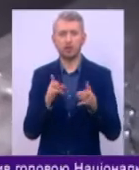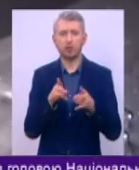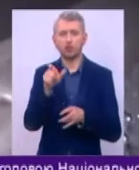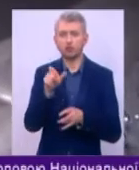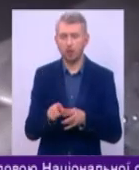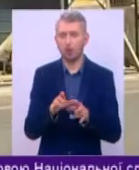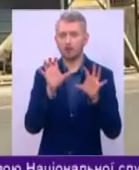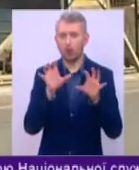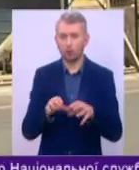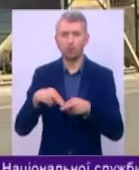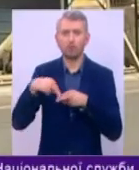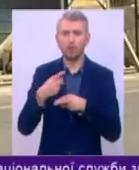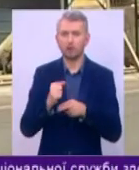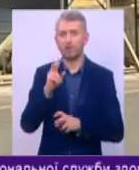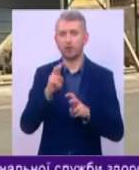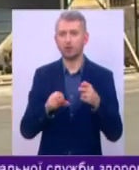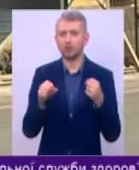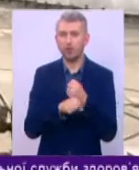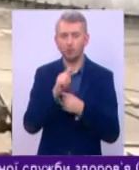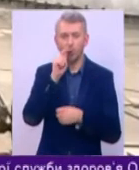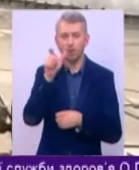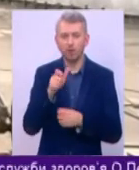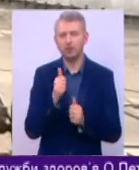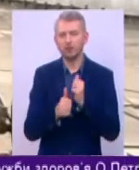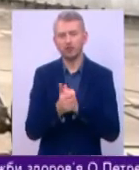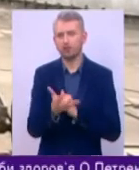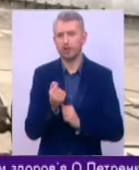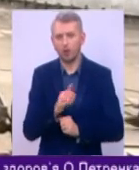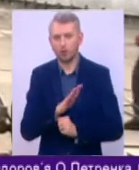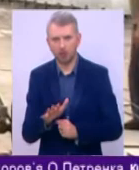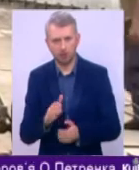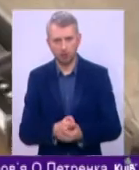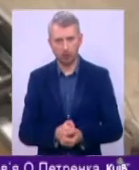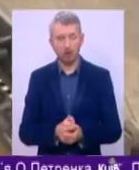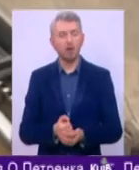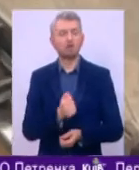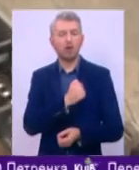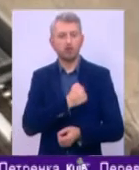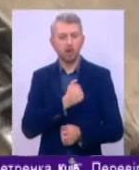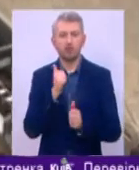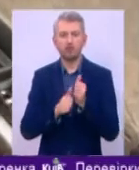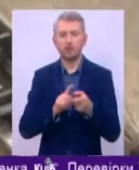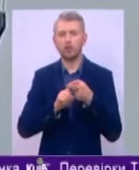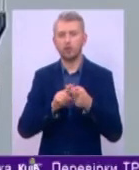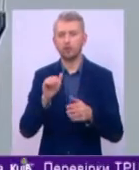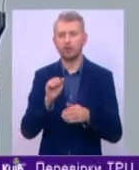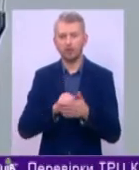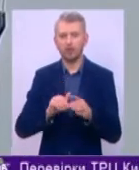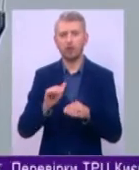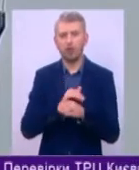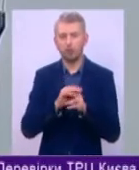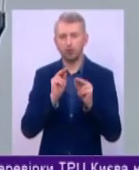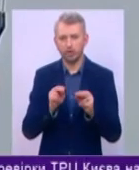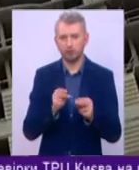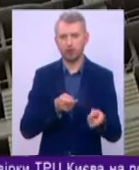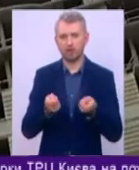законом, компенсації за виробничу травму українець частіше не отримує, ніж навпаки. На жаль, це часто залежить від доброчесності керівництва